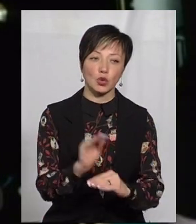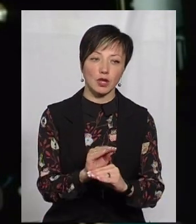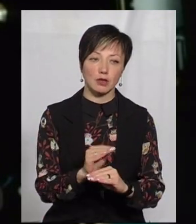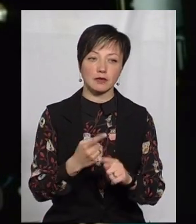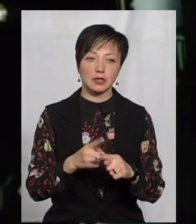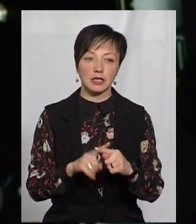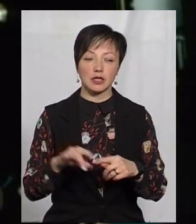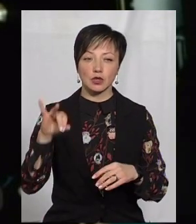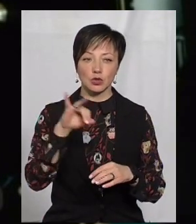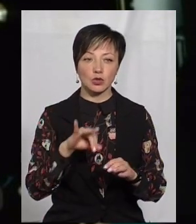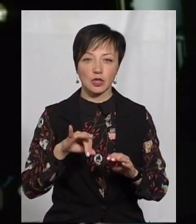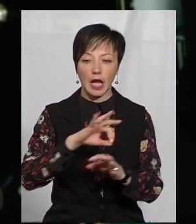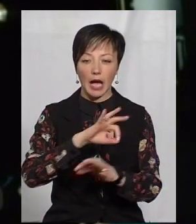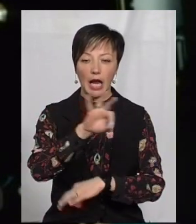цей